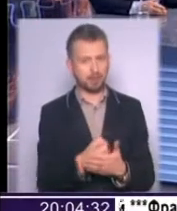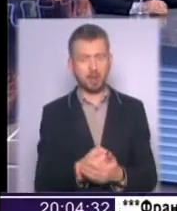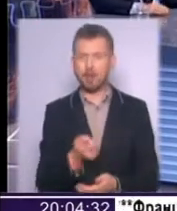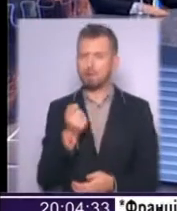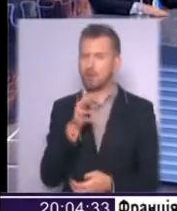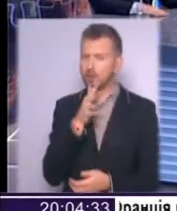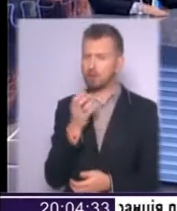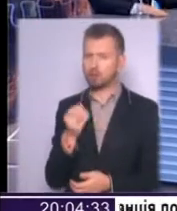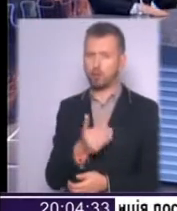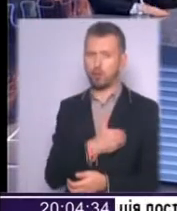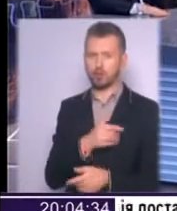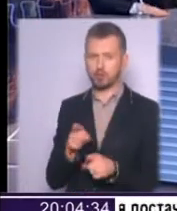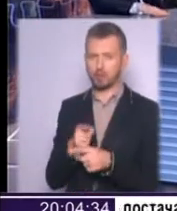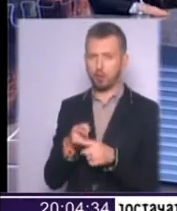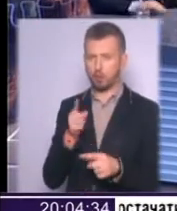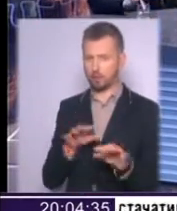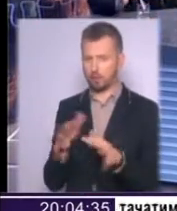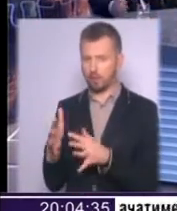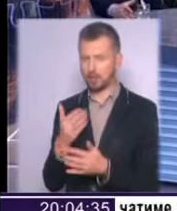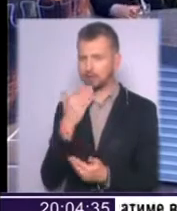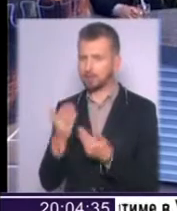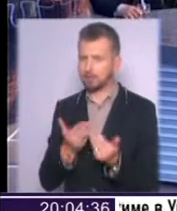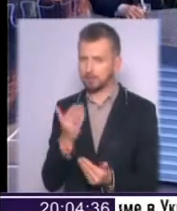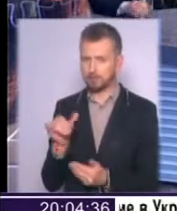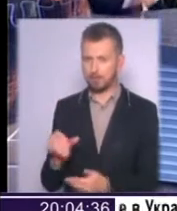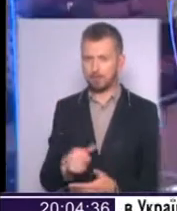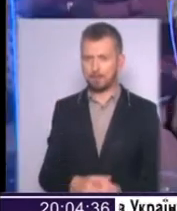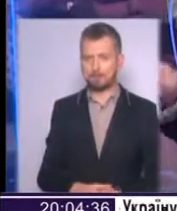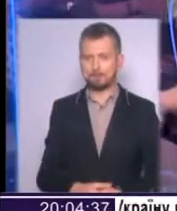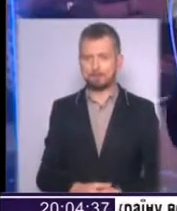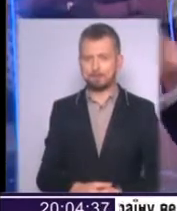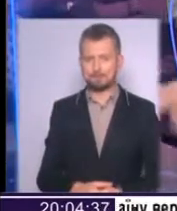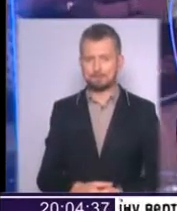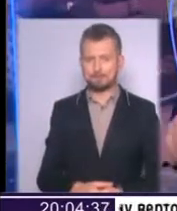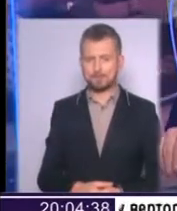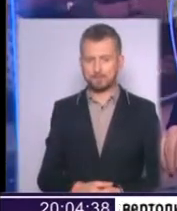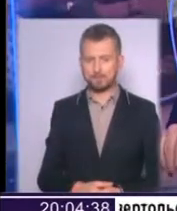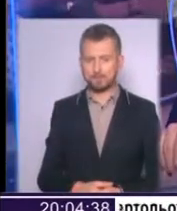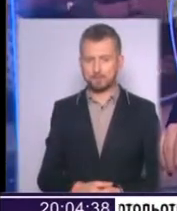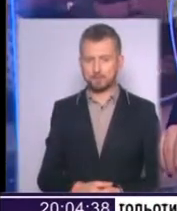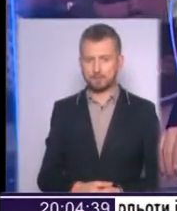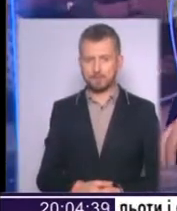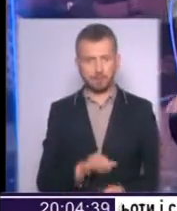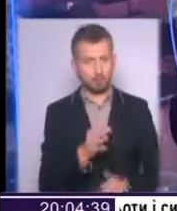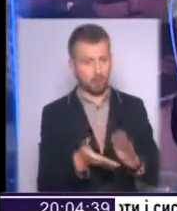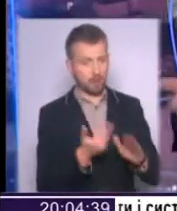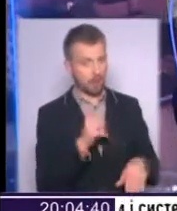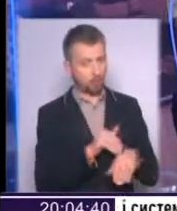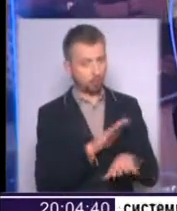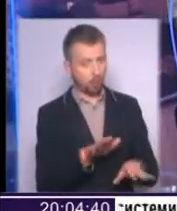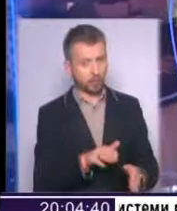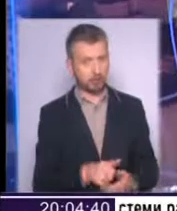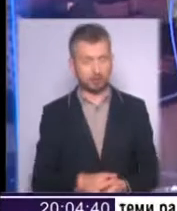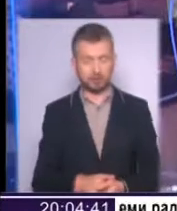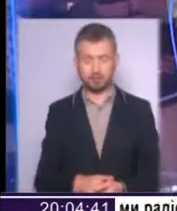цієї комісії. Ще хочеться такі гострі моменти поцікавитися у вас. Давайте. Оця от... Розняття недоторканості. Да,